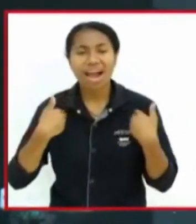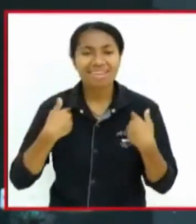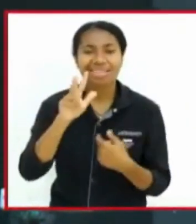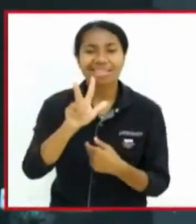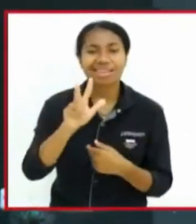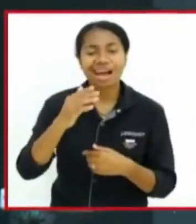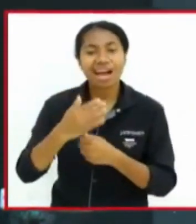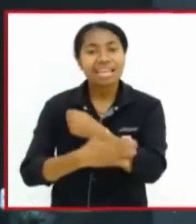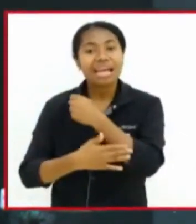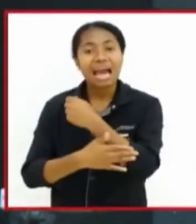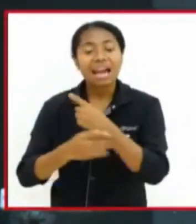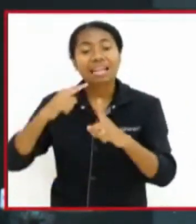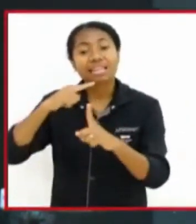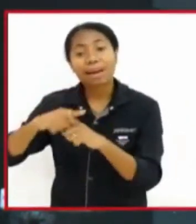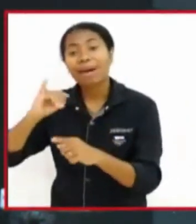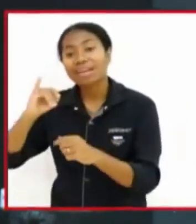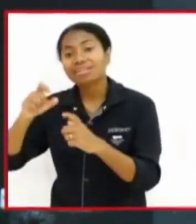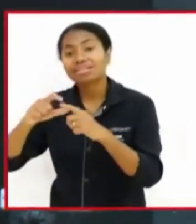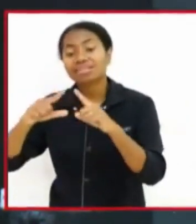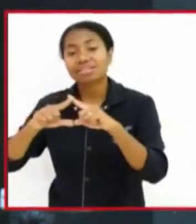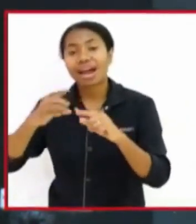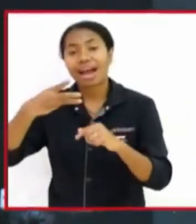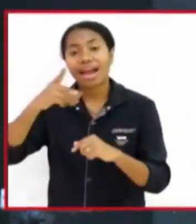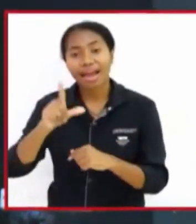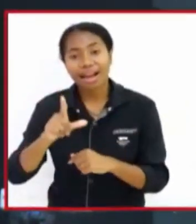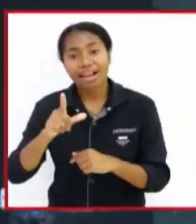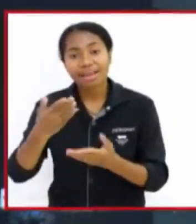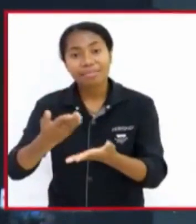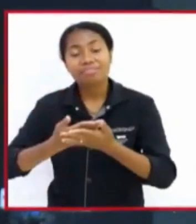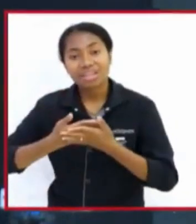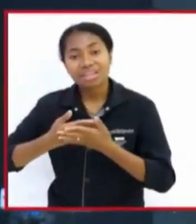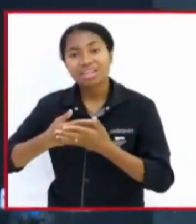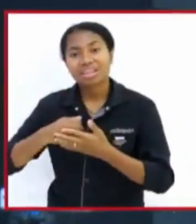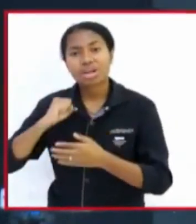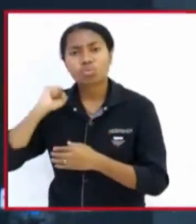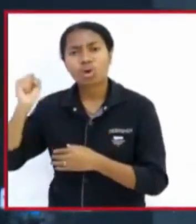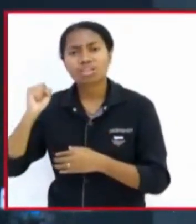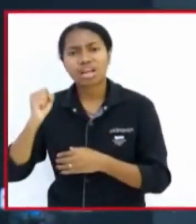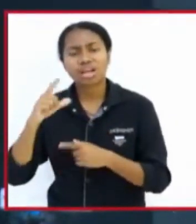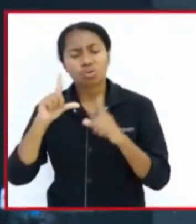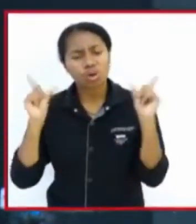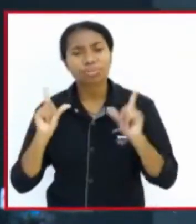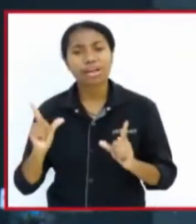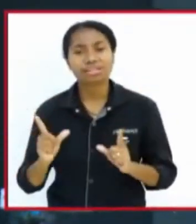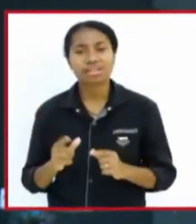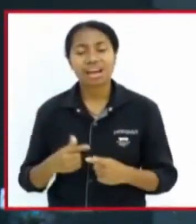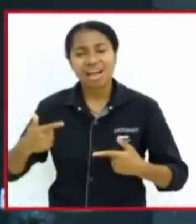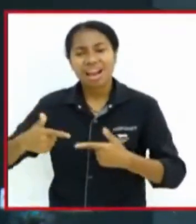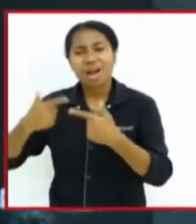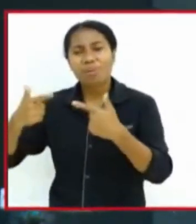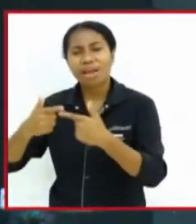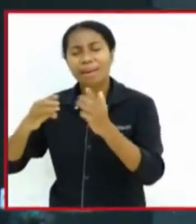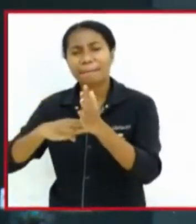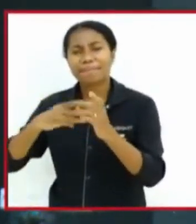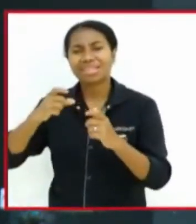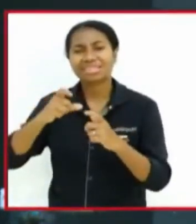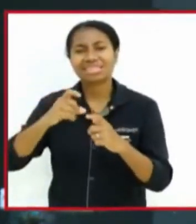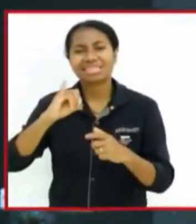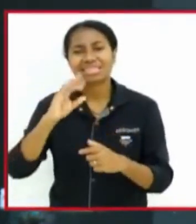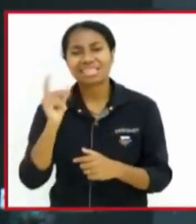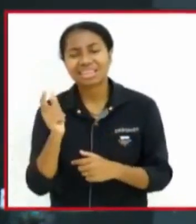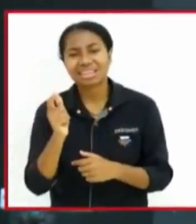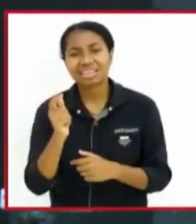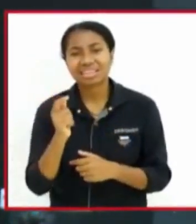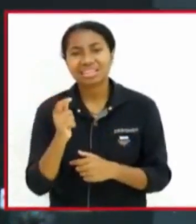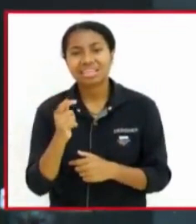ditambah dengan Israel yang waktu itu mungkin kekuatannya belum seberapa lawan Mesir yang memang mesin La Liga